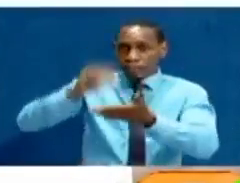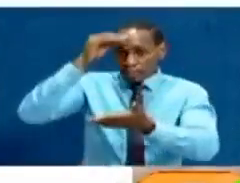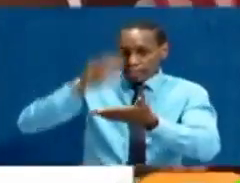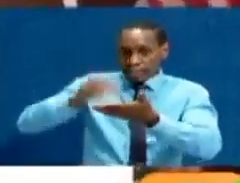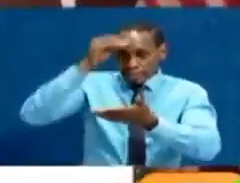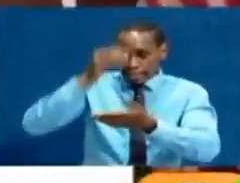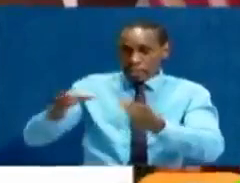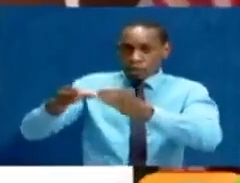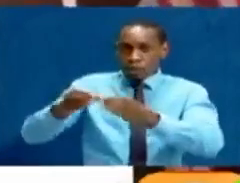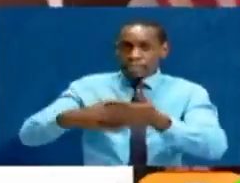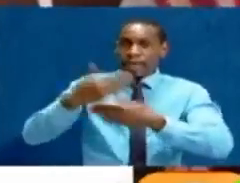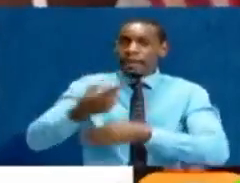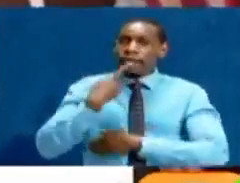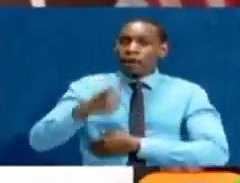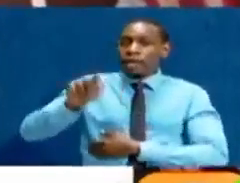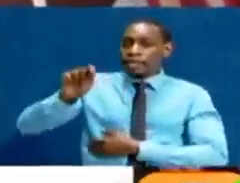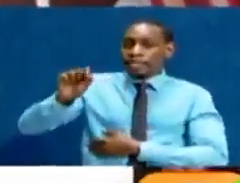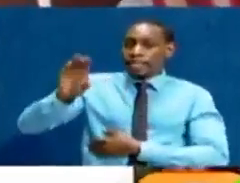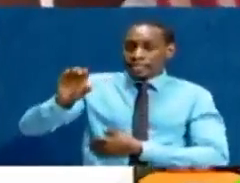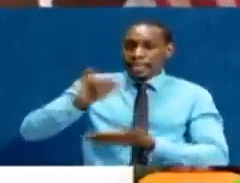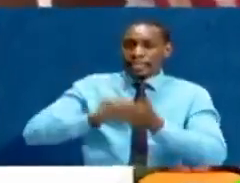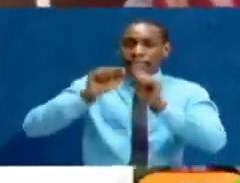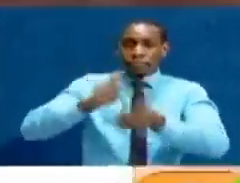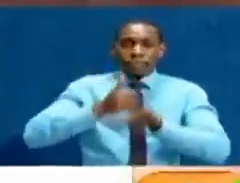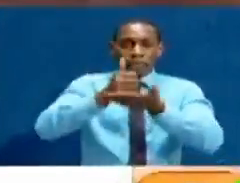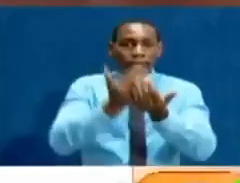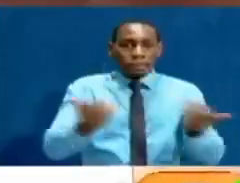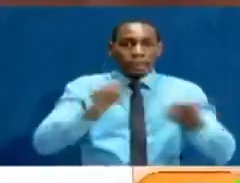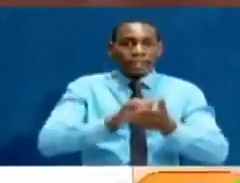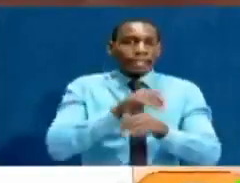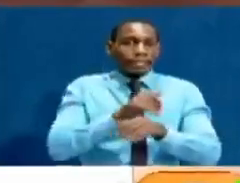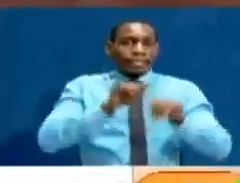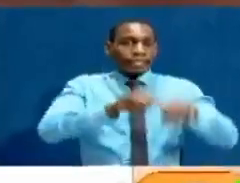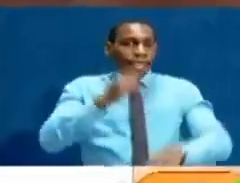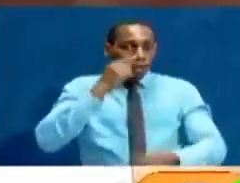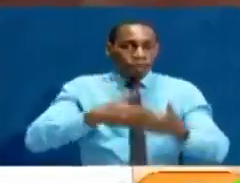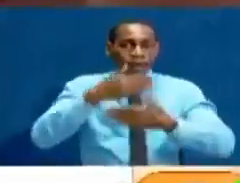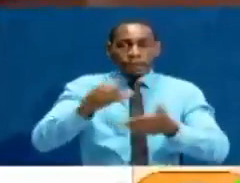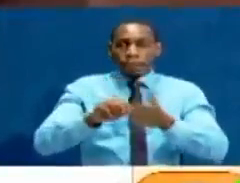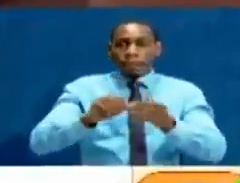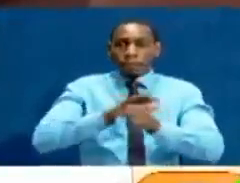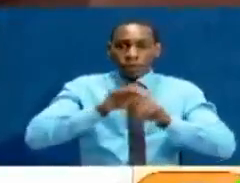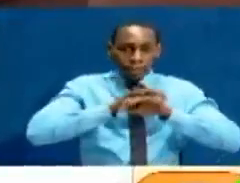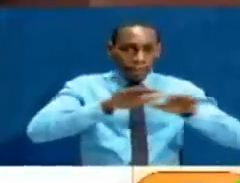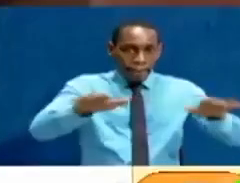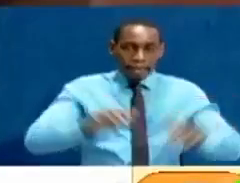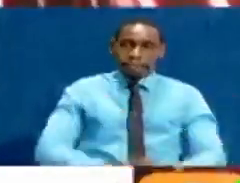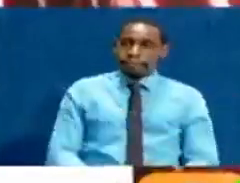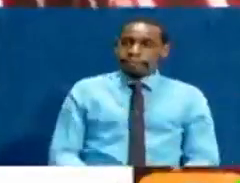masomo mashinani kulingana na maagizo ya TSC ili wawasaidie watoto walioko nyumbani kwa sababu ya msambao wa